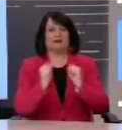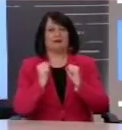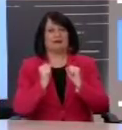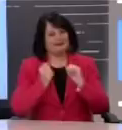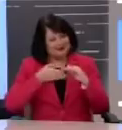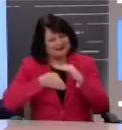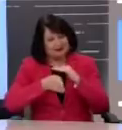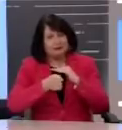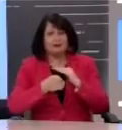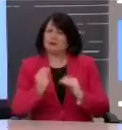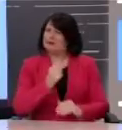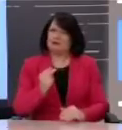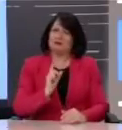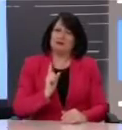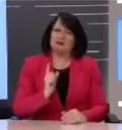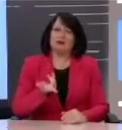όμως αυτό δεν σημαίνει ότι